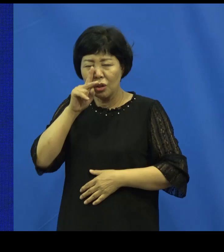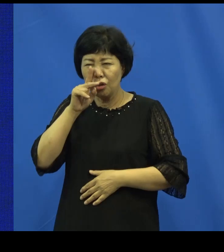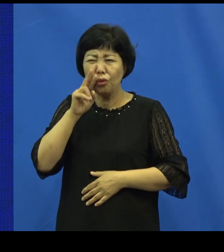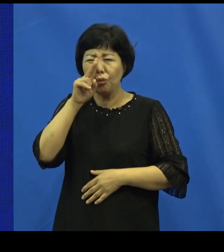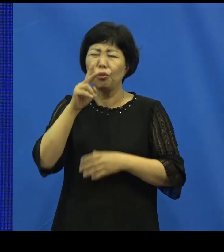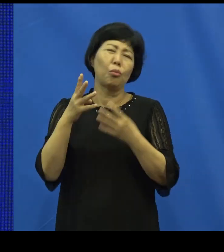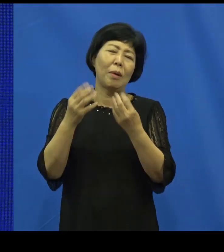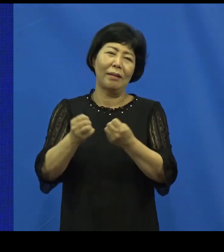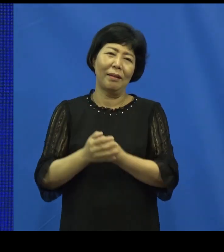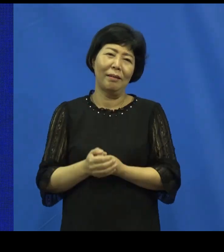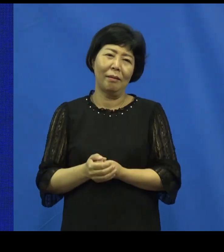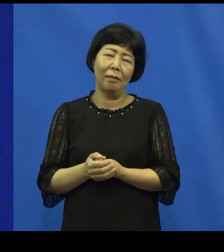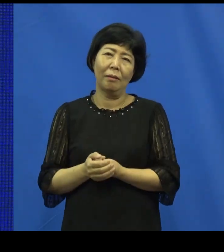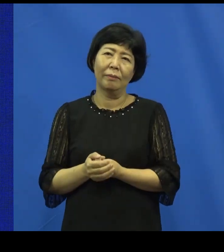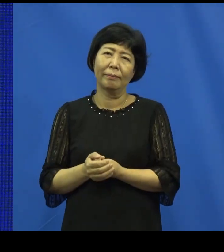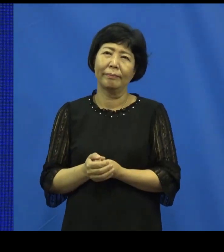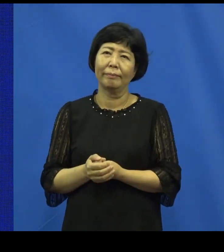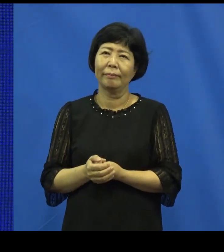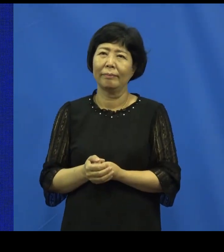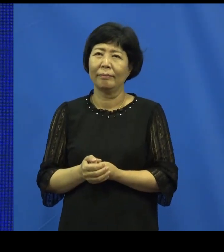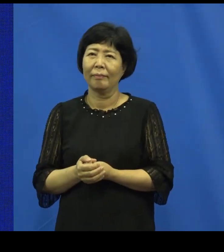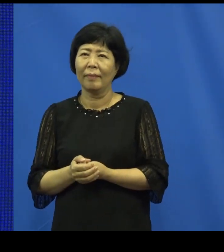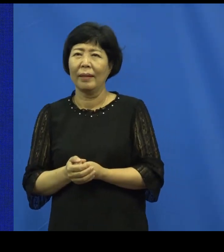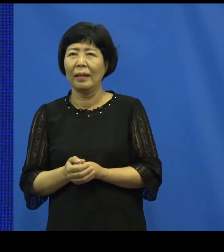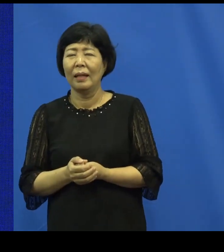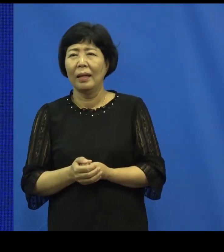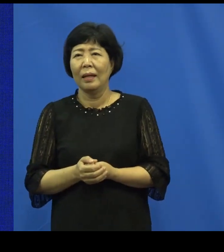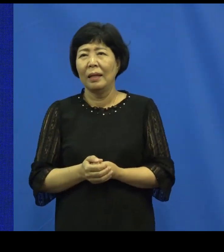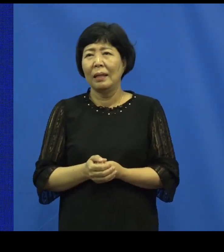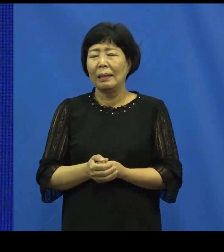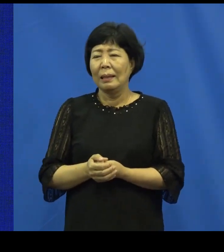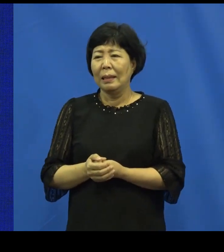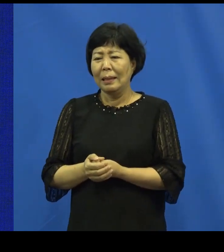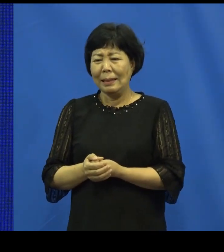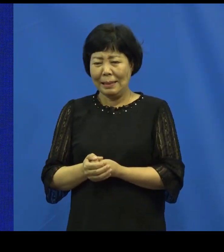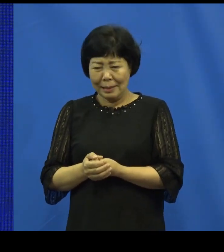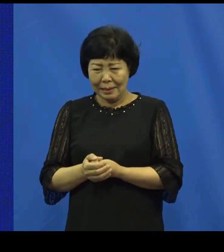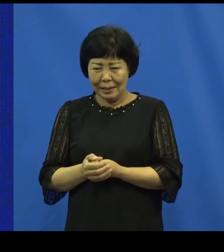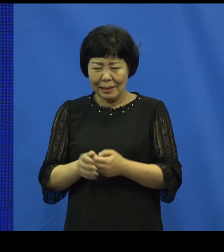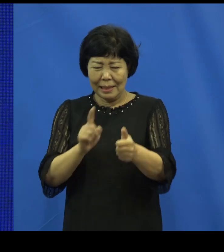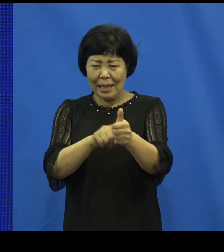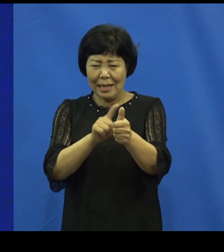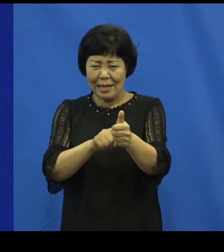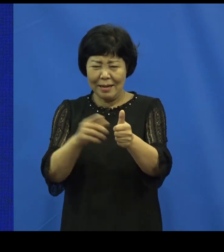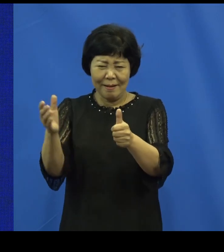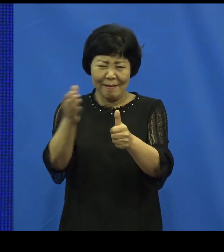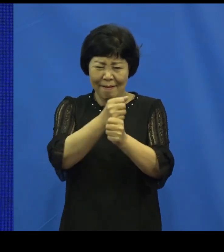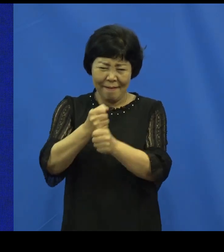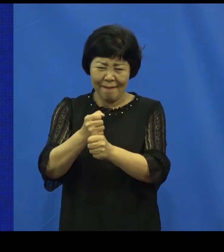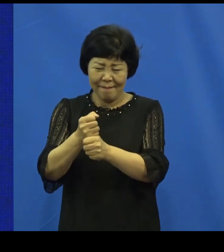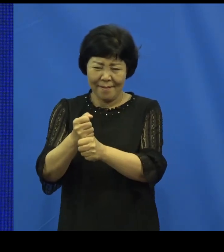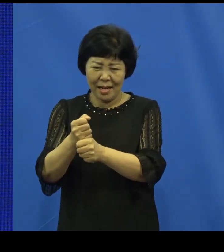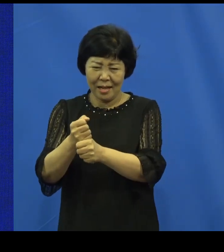바벨론의 신하들의 그 시기와 질투가 극에 달합니다. 다니엘을 제거하는 게 목표예요.